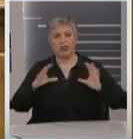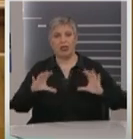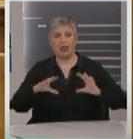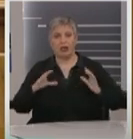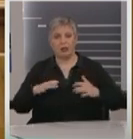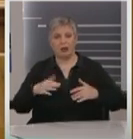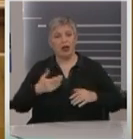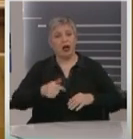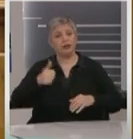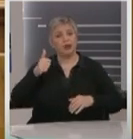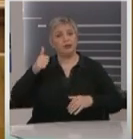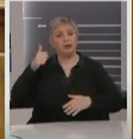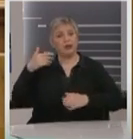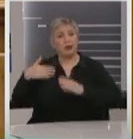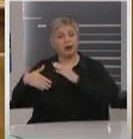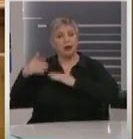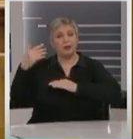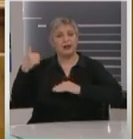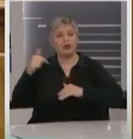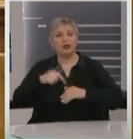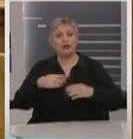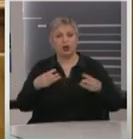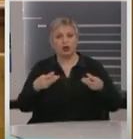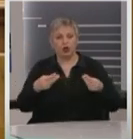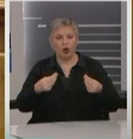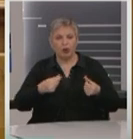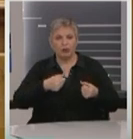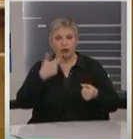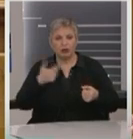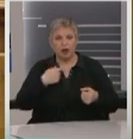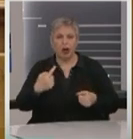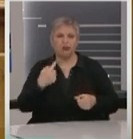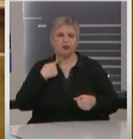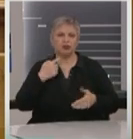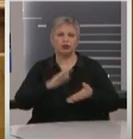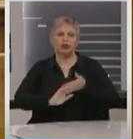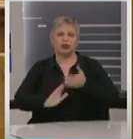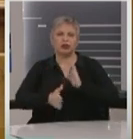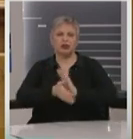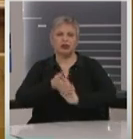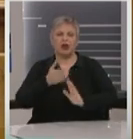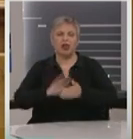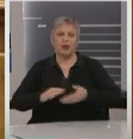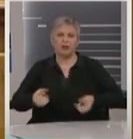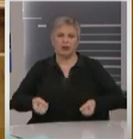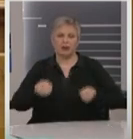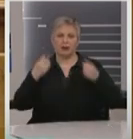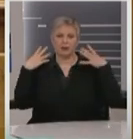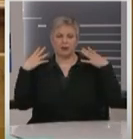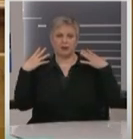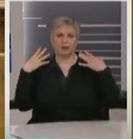να γυρίσουμε στο μοντέλο εκείνο που μας οδήγησε στην κρίση. Υπάρχει ανάγκη να αφήσουμε πίσω τις επιταγές ενός